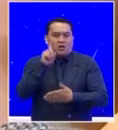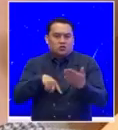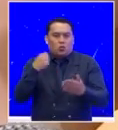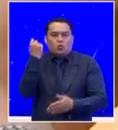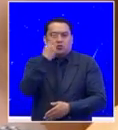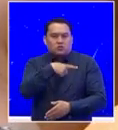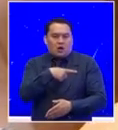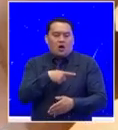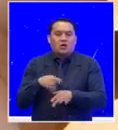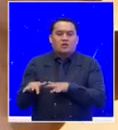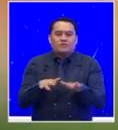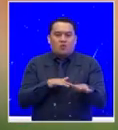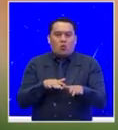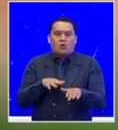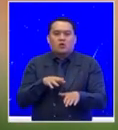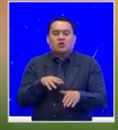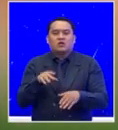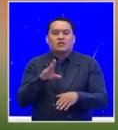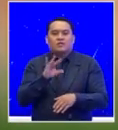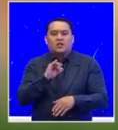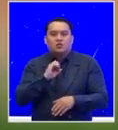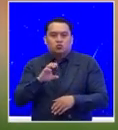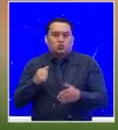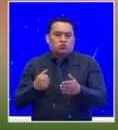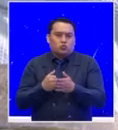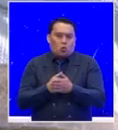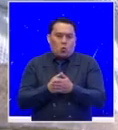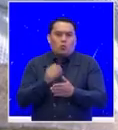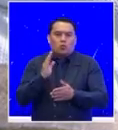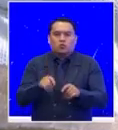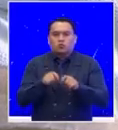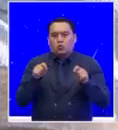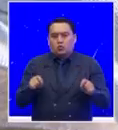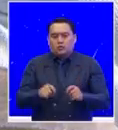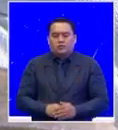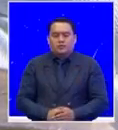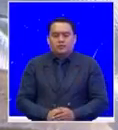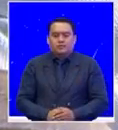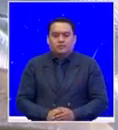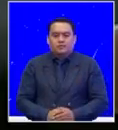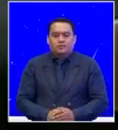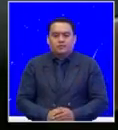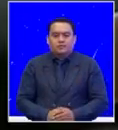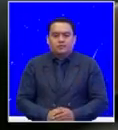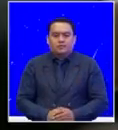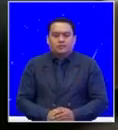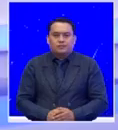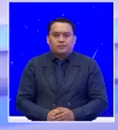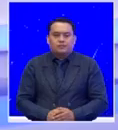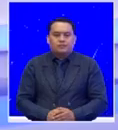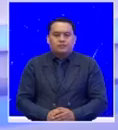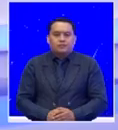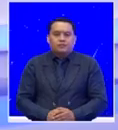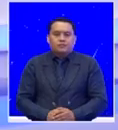о перемещении по Европе COVID-19 еще до того, как будет создана против него вакцина.